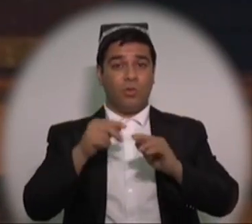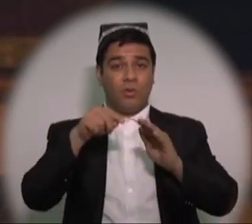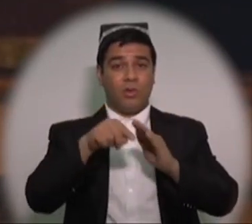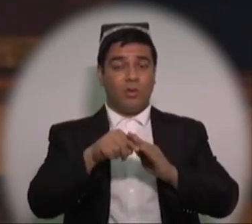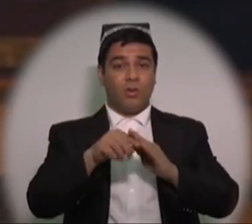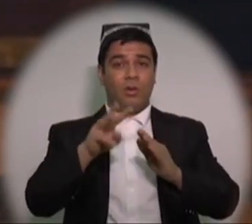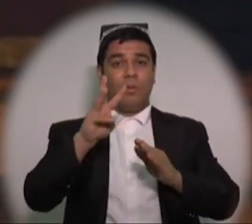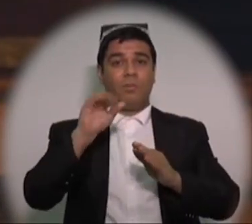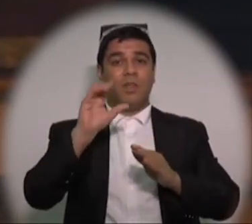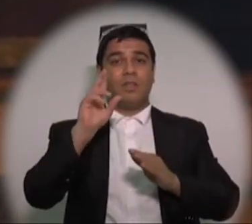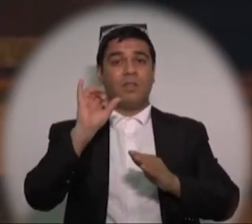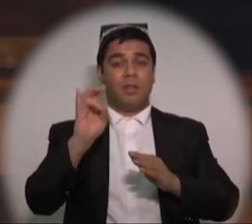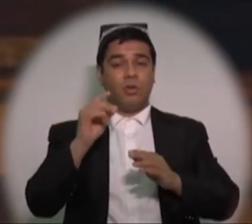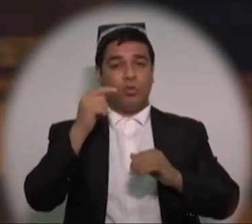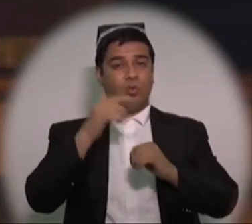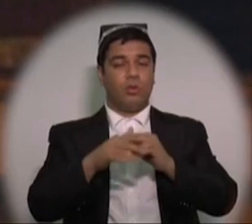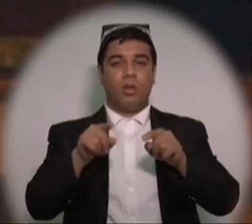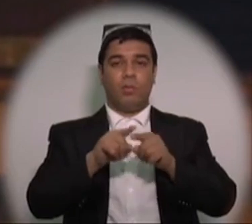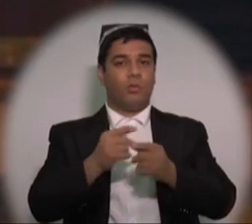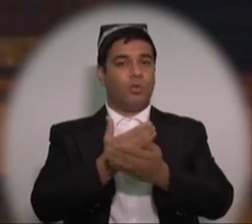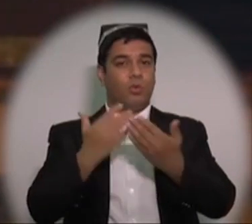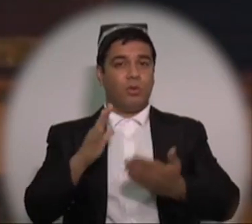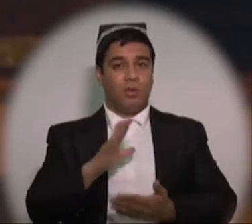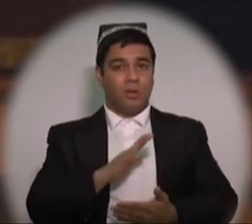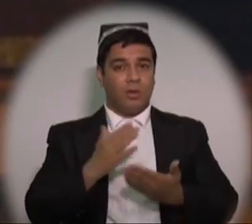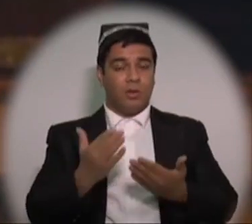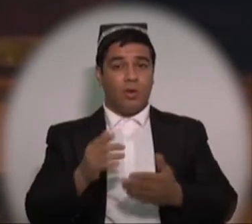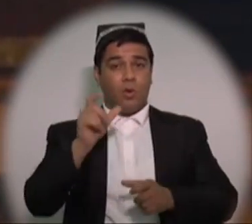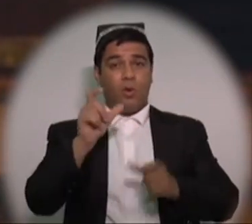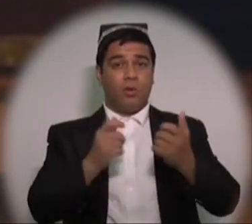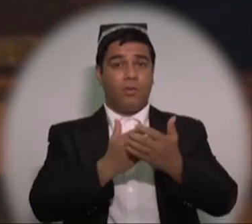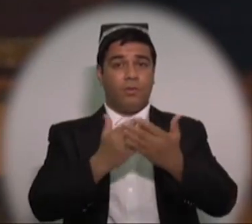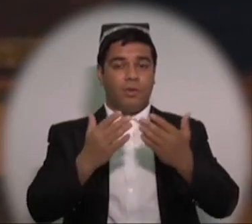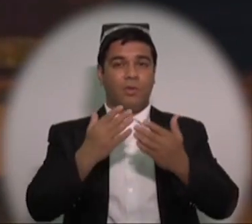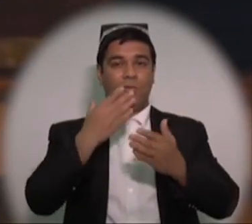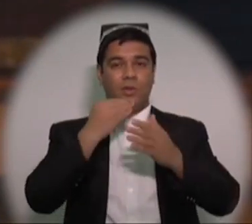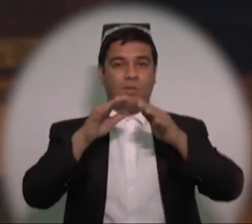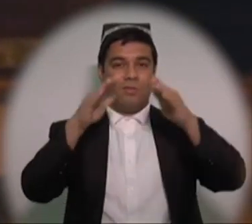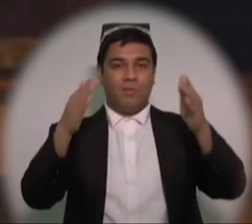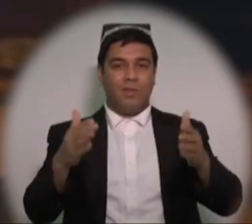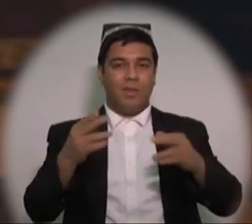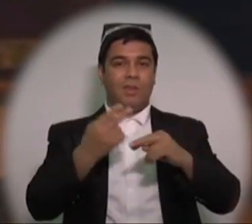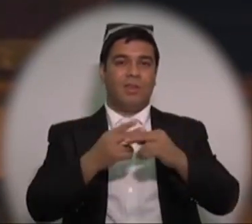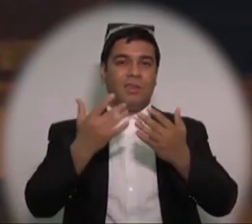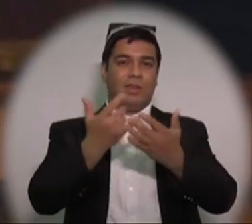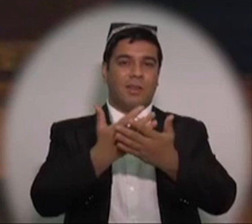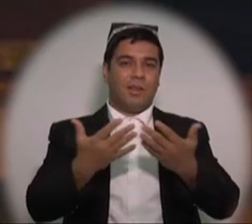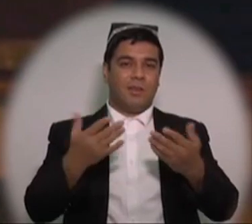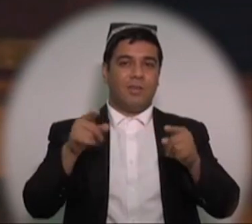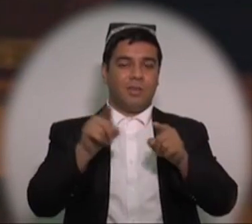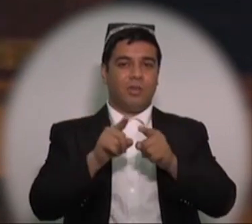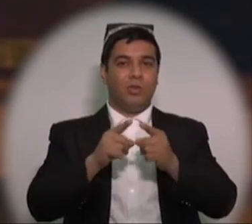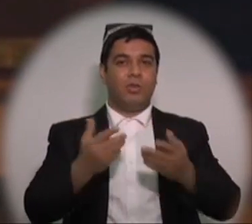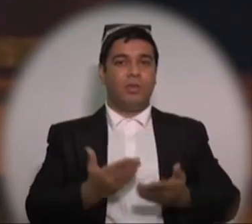diyorda maskan tushunchasini o'zi yo'q edi. Odamlar chaylalarda, kapalarda